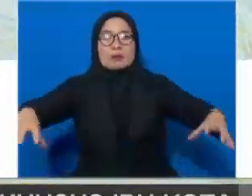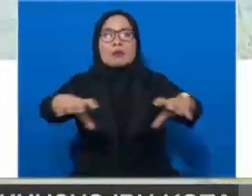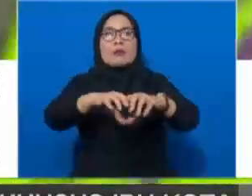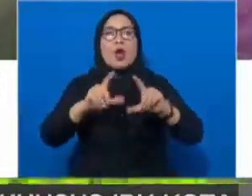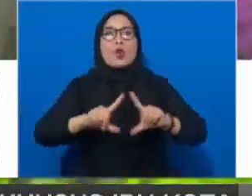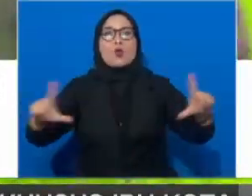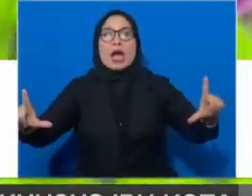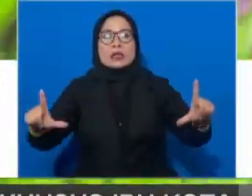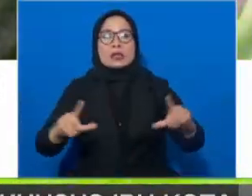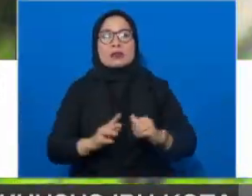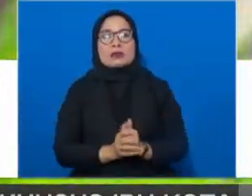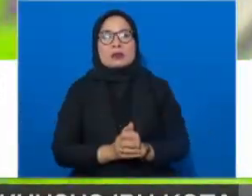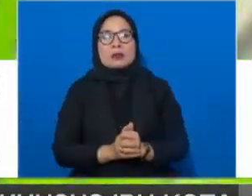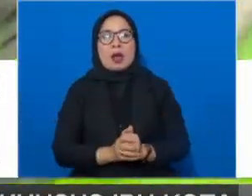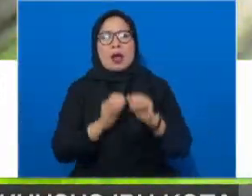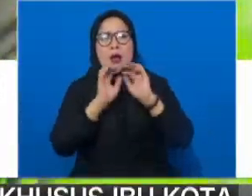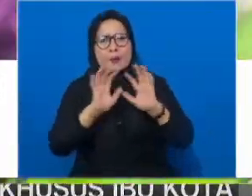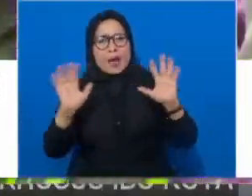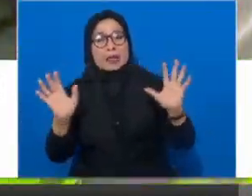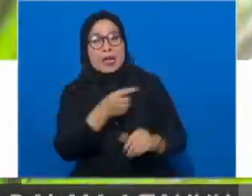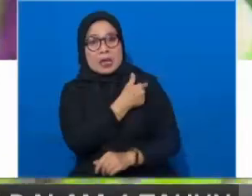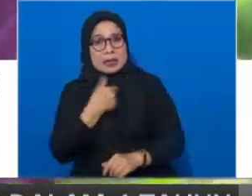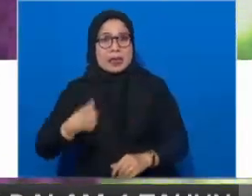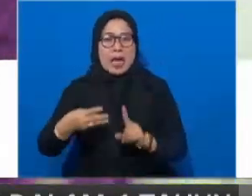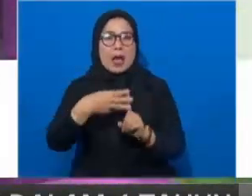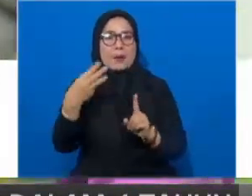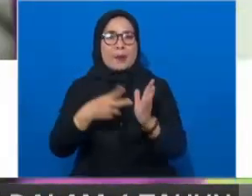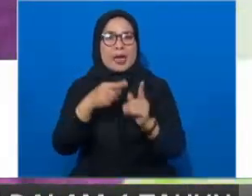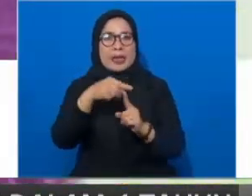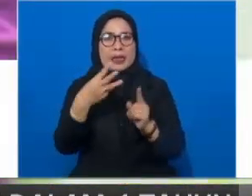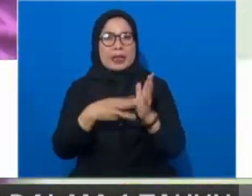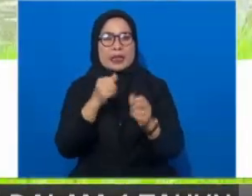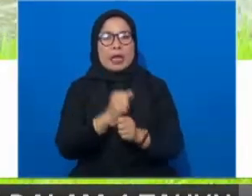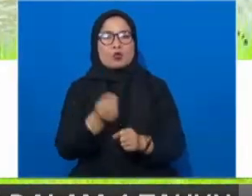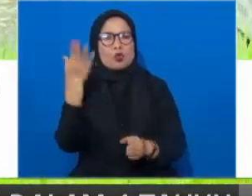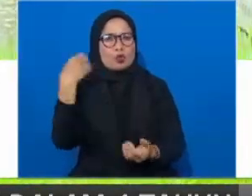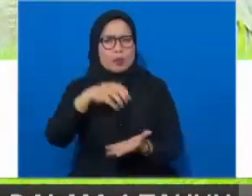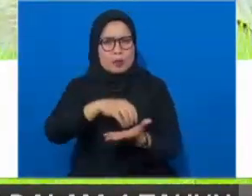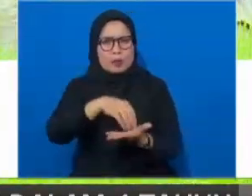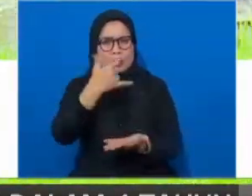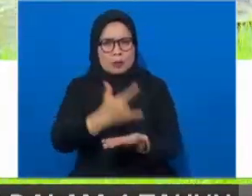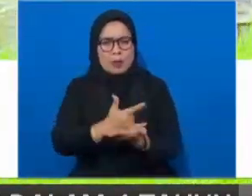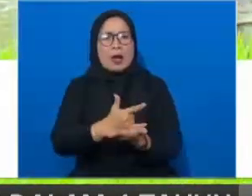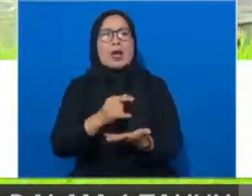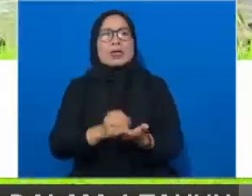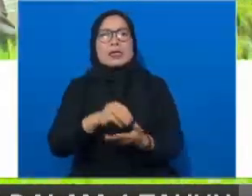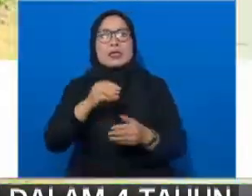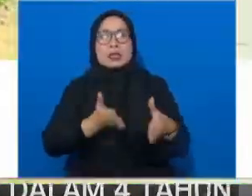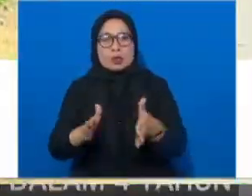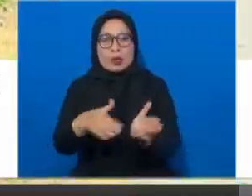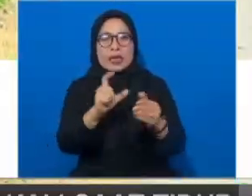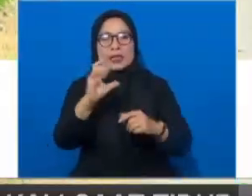berkebun. Mayoritas Cina Benteng awalnya menetap di sekitar bantaran Sungai Cisadane dan Tangerang Utara dan menjadi